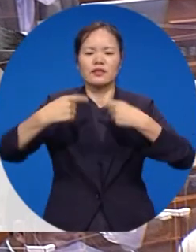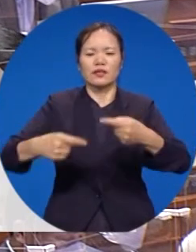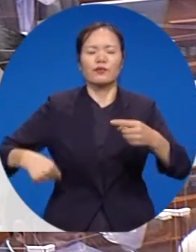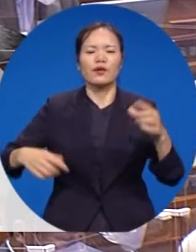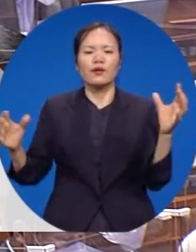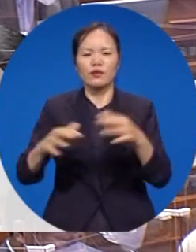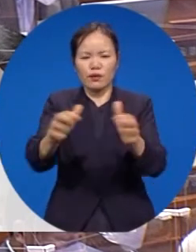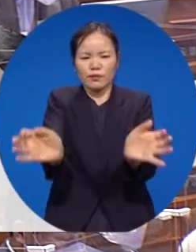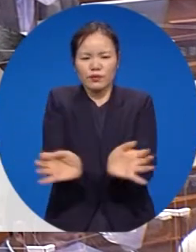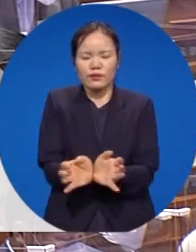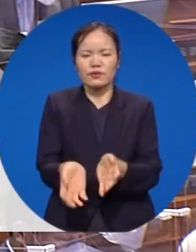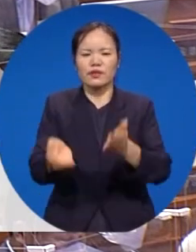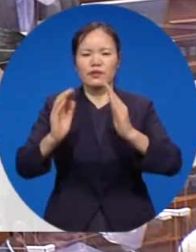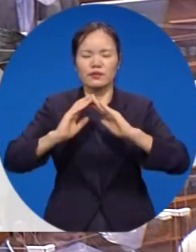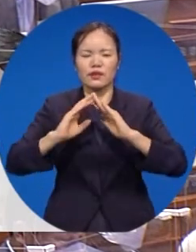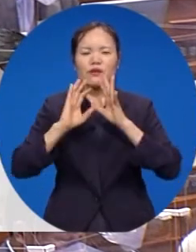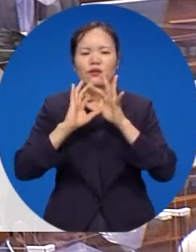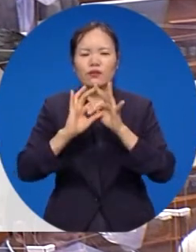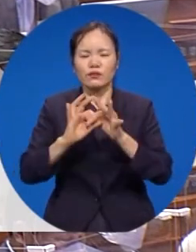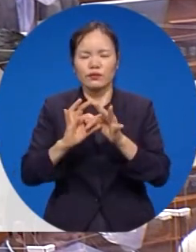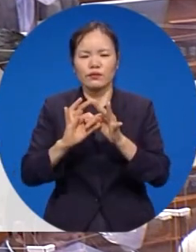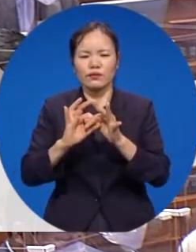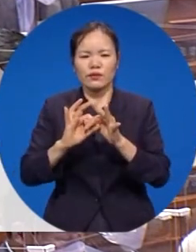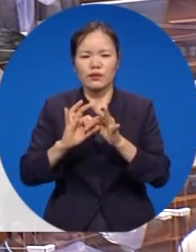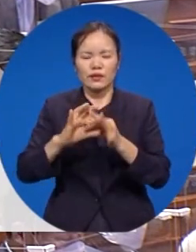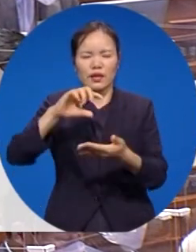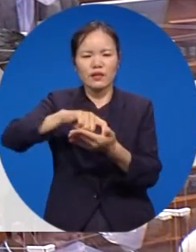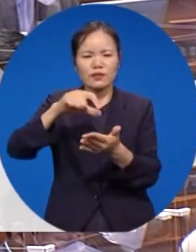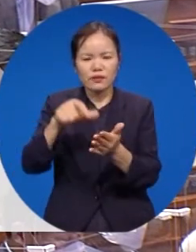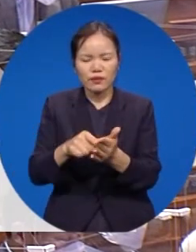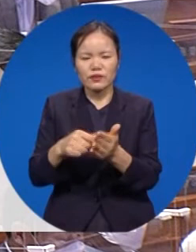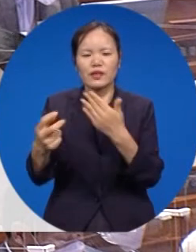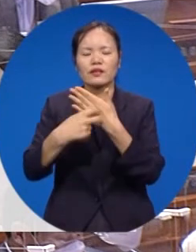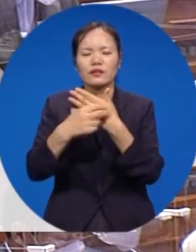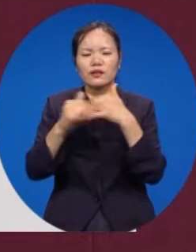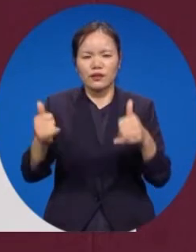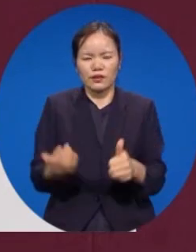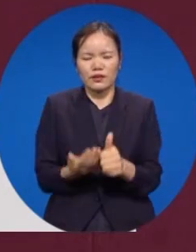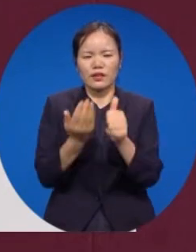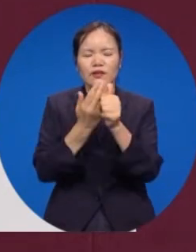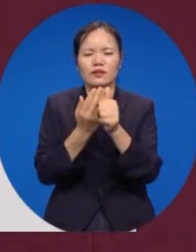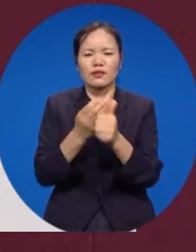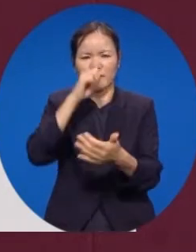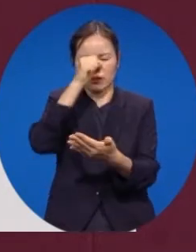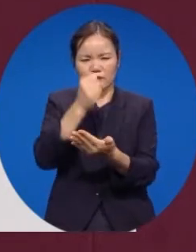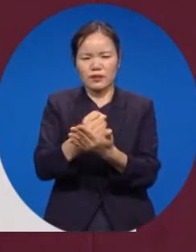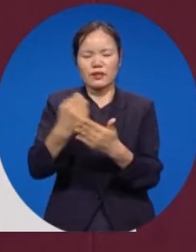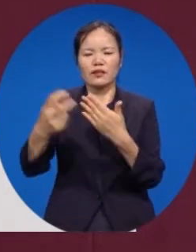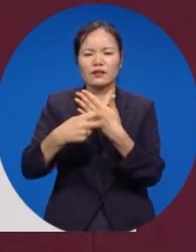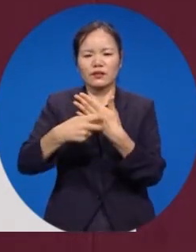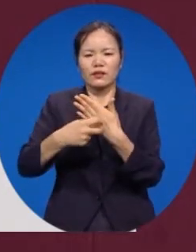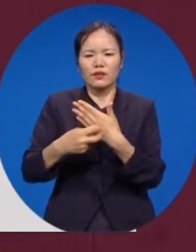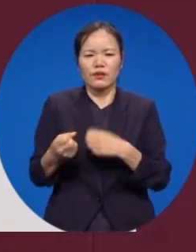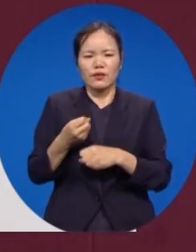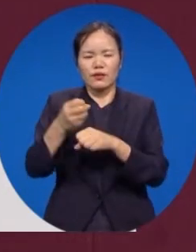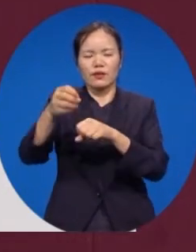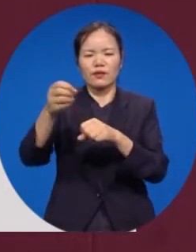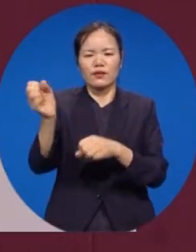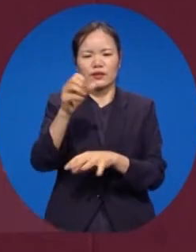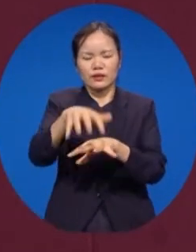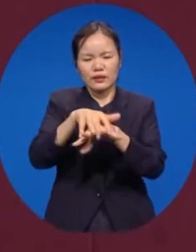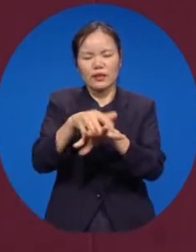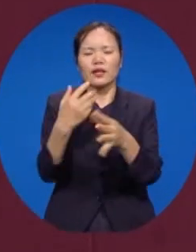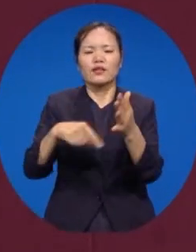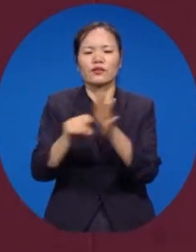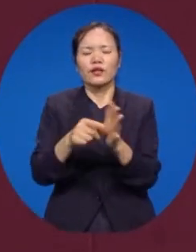협의체를 만들어서 적정 수준의 의료인력 양성과 최적의 의료전달체계 마련을 위한